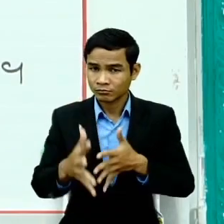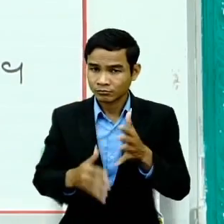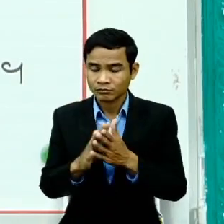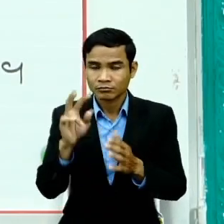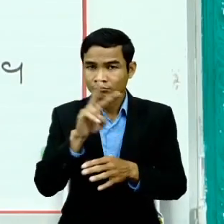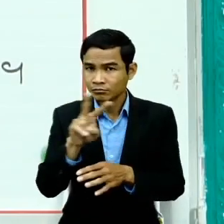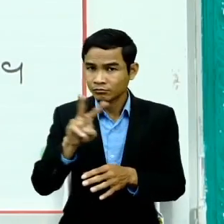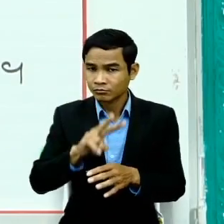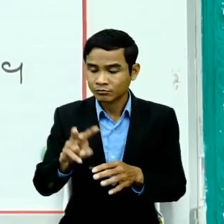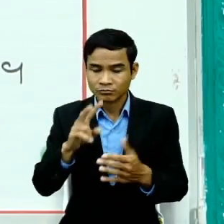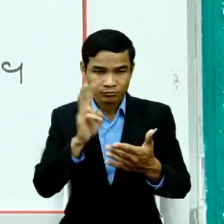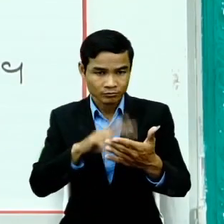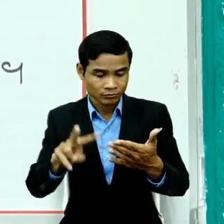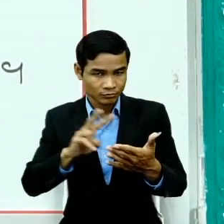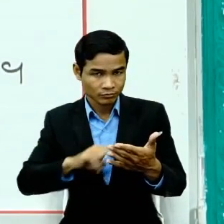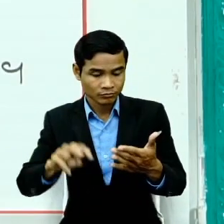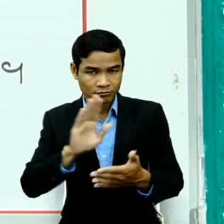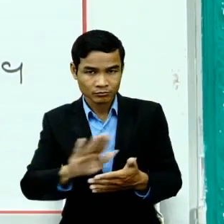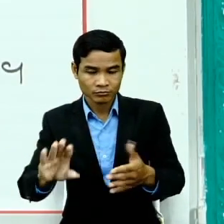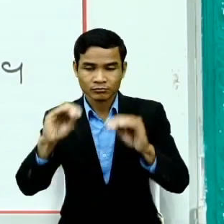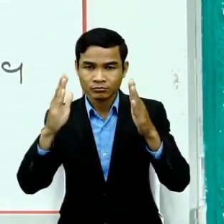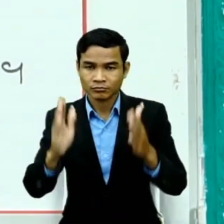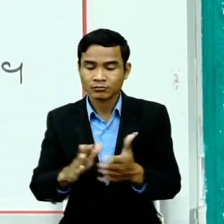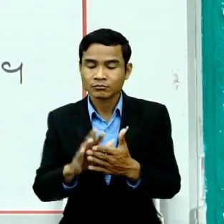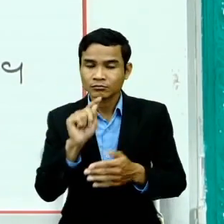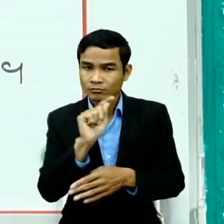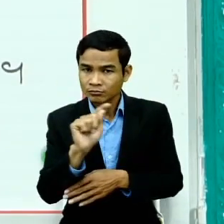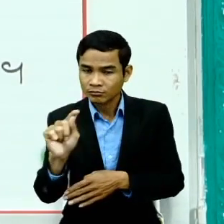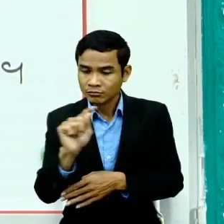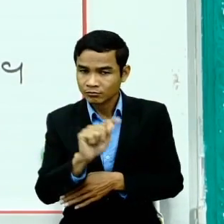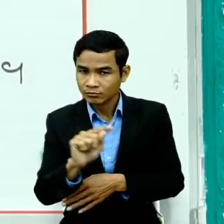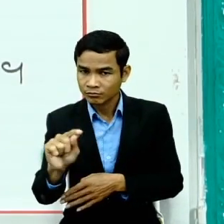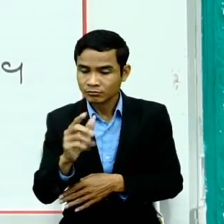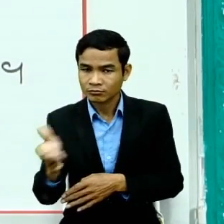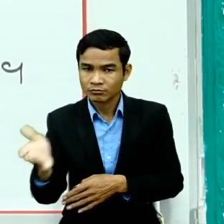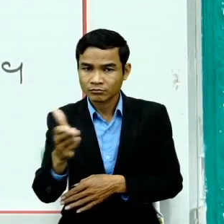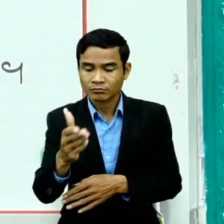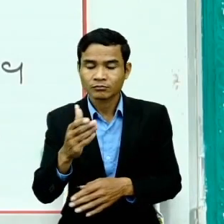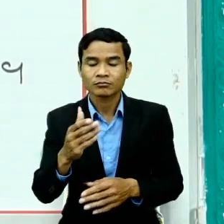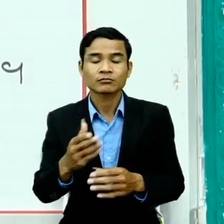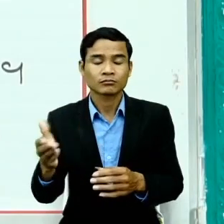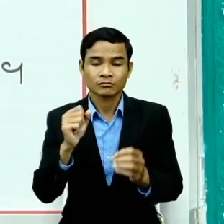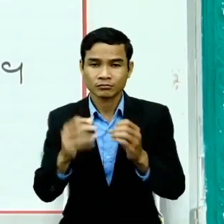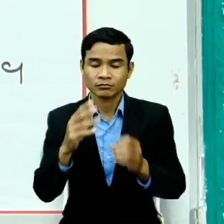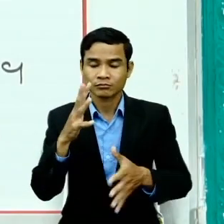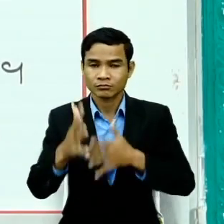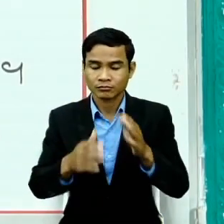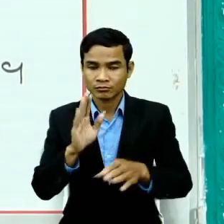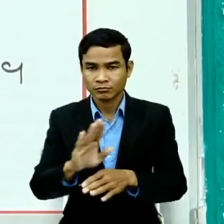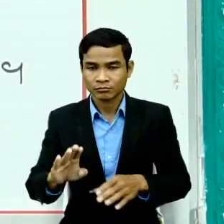bật để khuôn ai nè con á nhẹ cờ chẳng ở lại con chà là con chập đam án